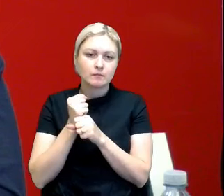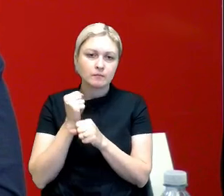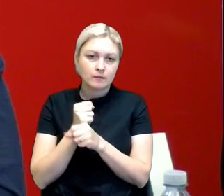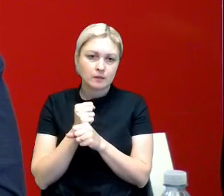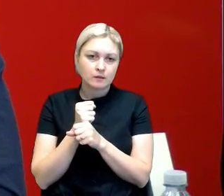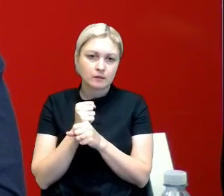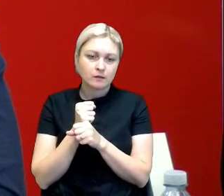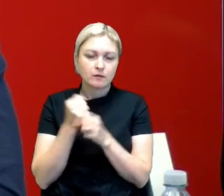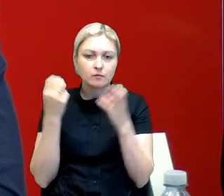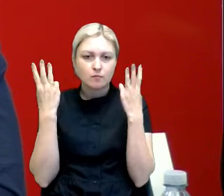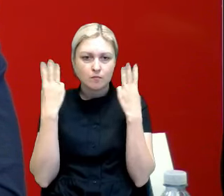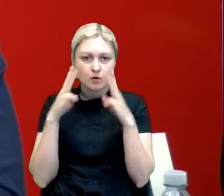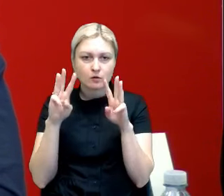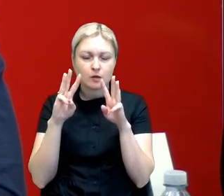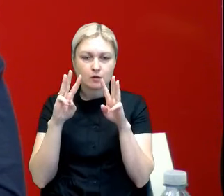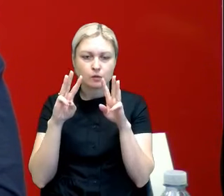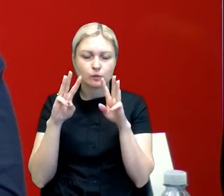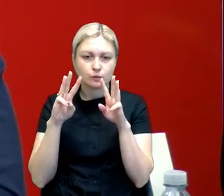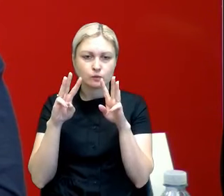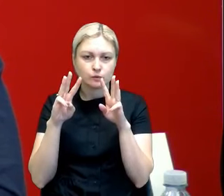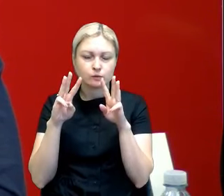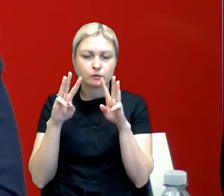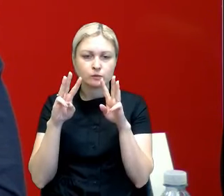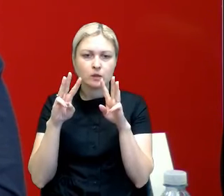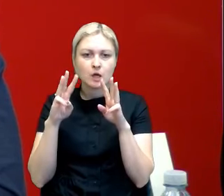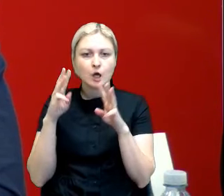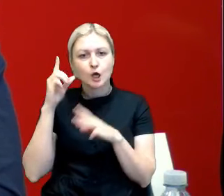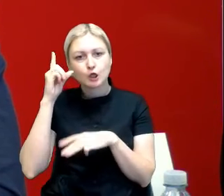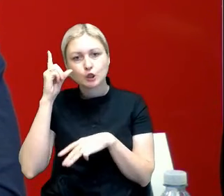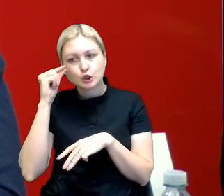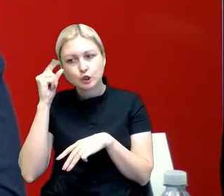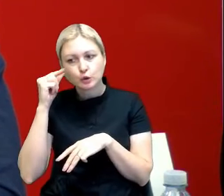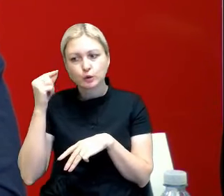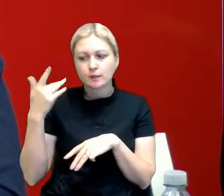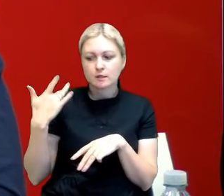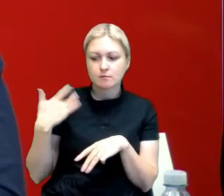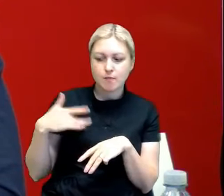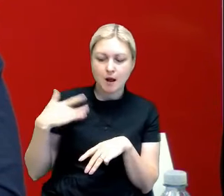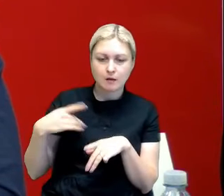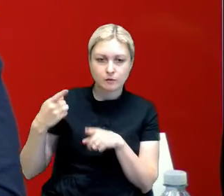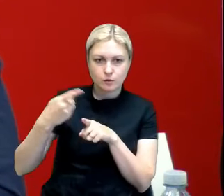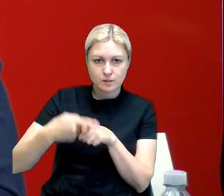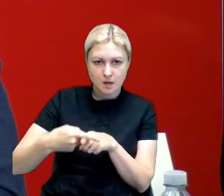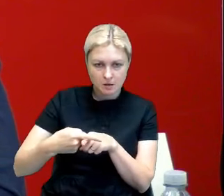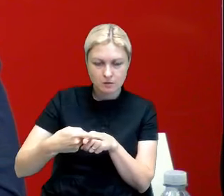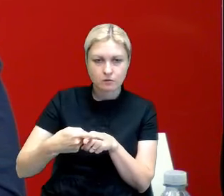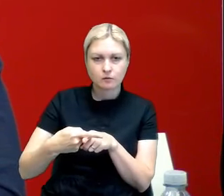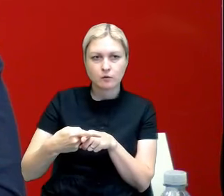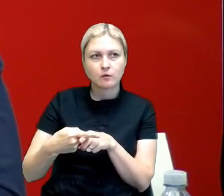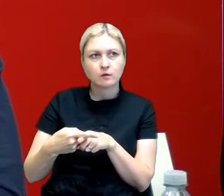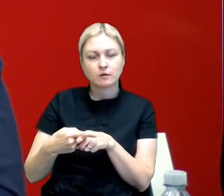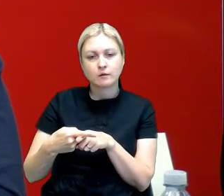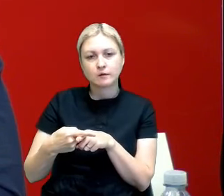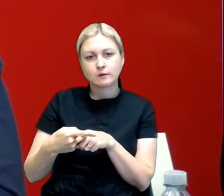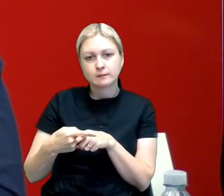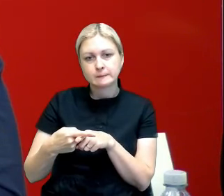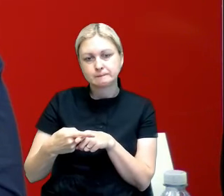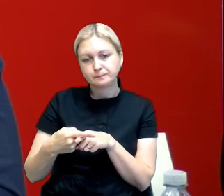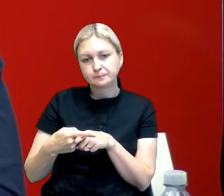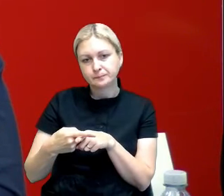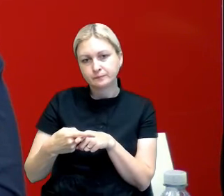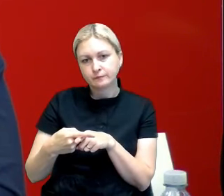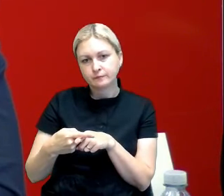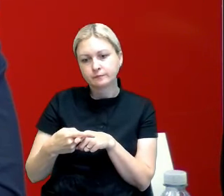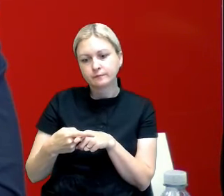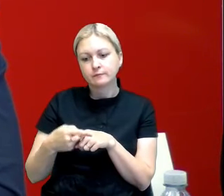modernų mazgą šilutės baltijos sankirtoje kuris labai aiškiai vėlgi rodo jog